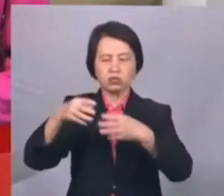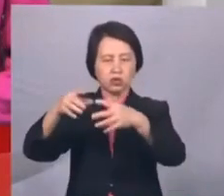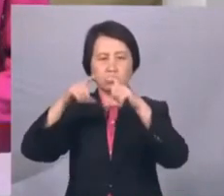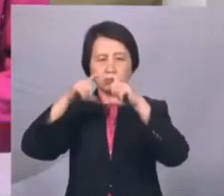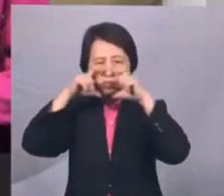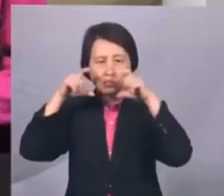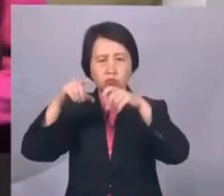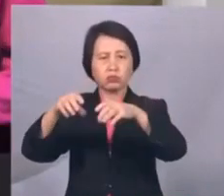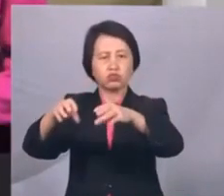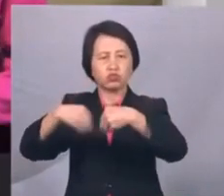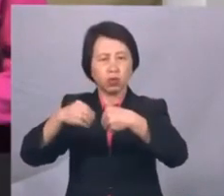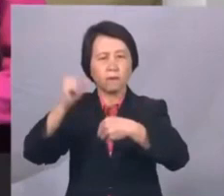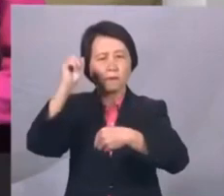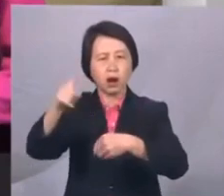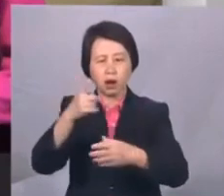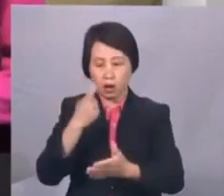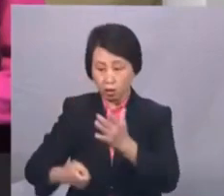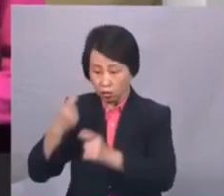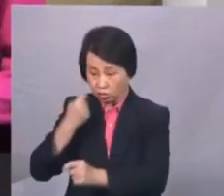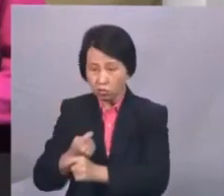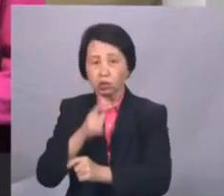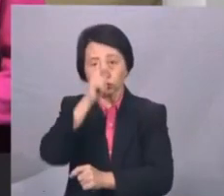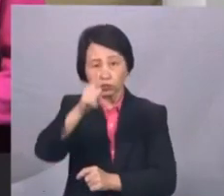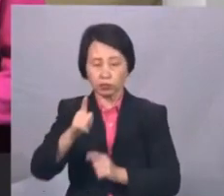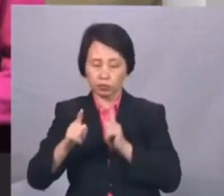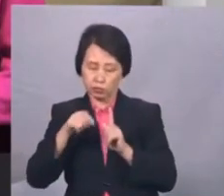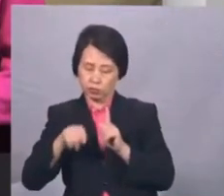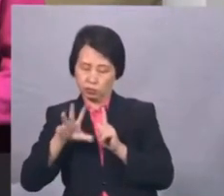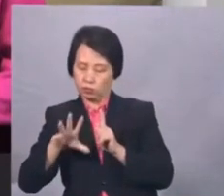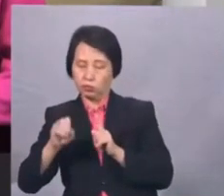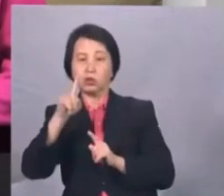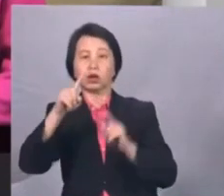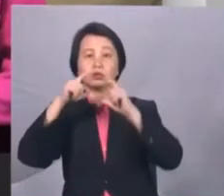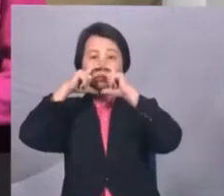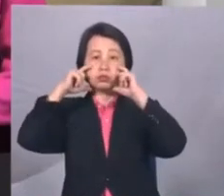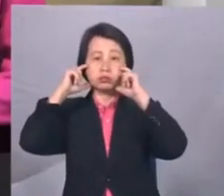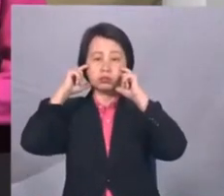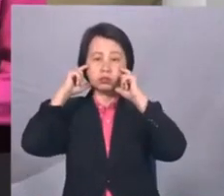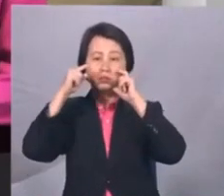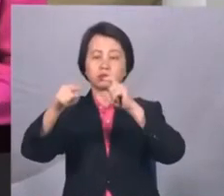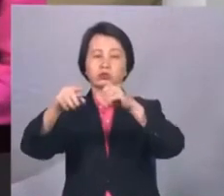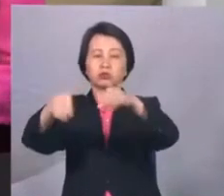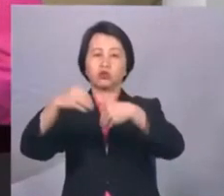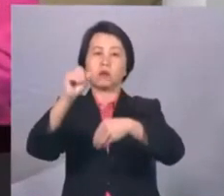topeng melebihi harga ditetapkan yaitu Seringgit 50.sin seunik